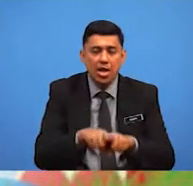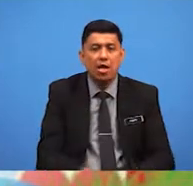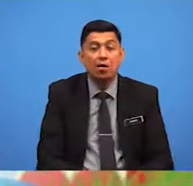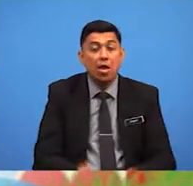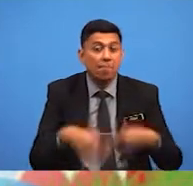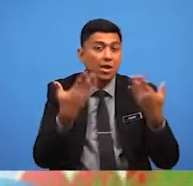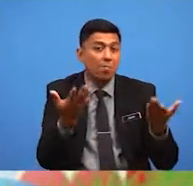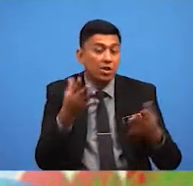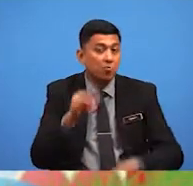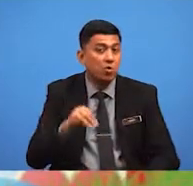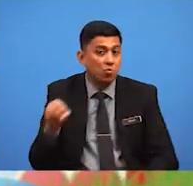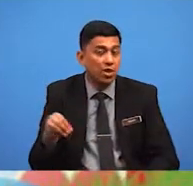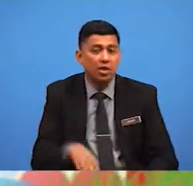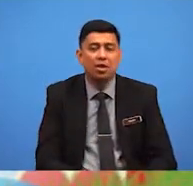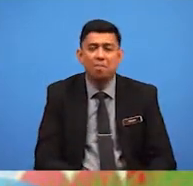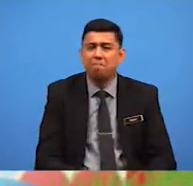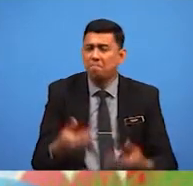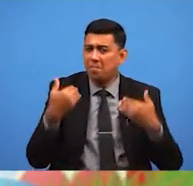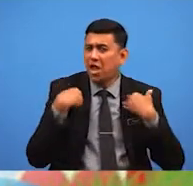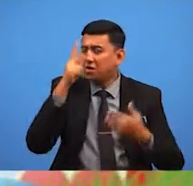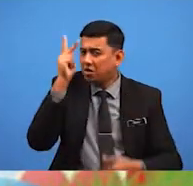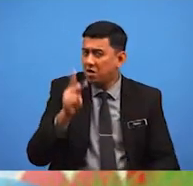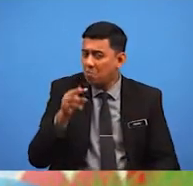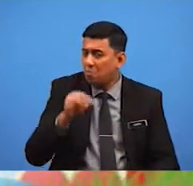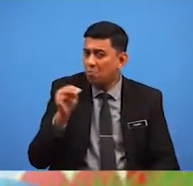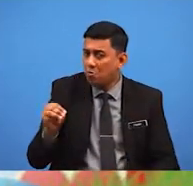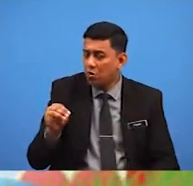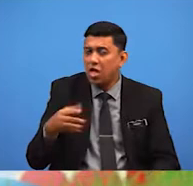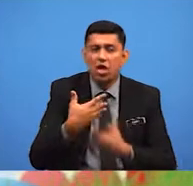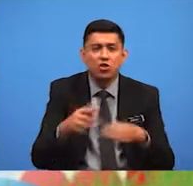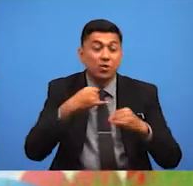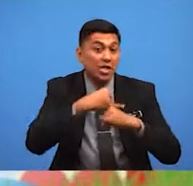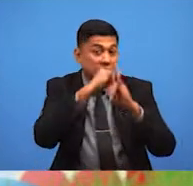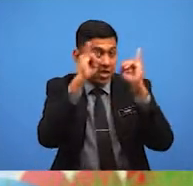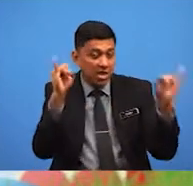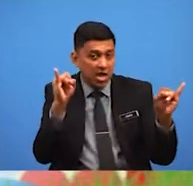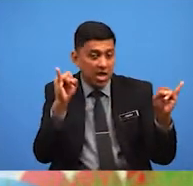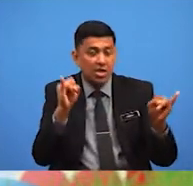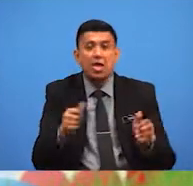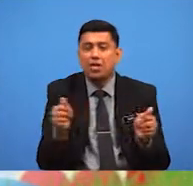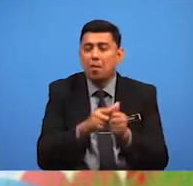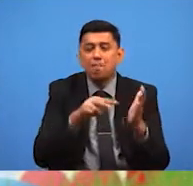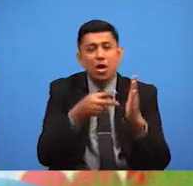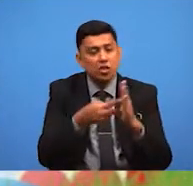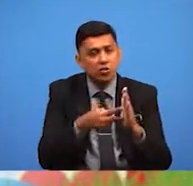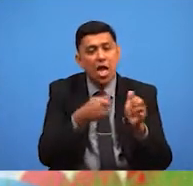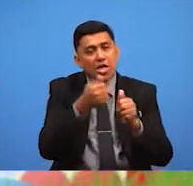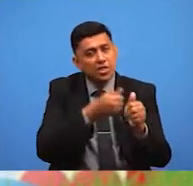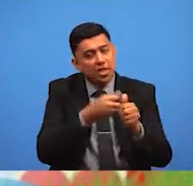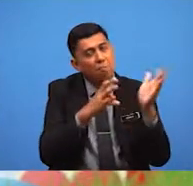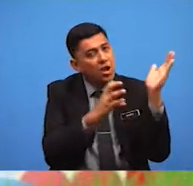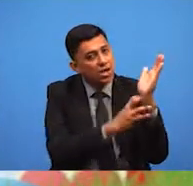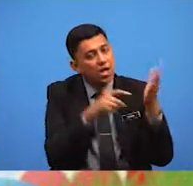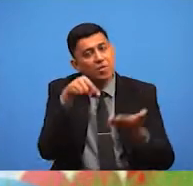Bagaimana murid-murid? Adakah murid-murid sudah jelas dengan maksud bagi setiap rangkap pantun ini?